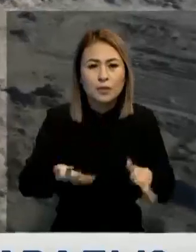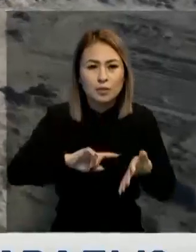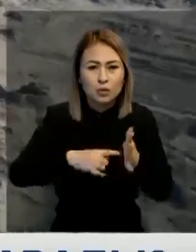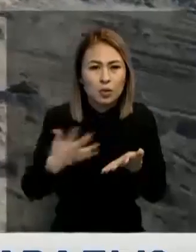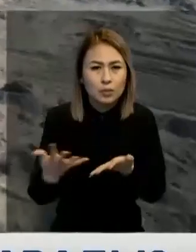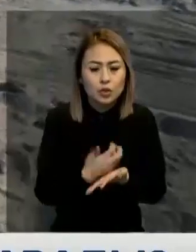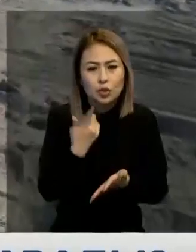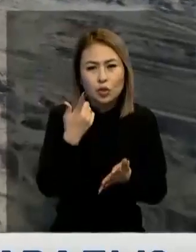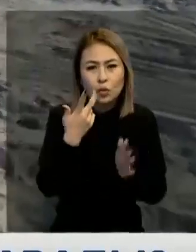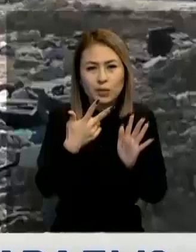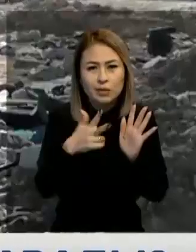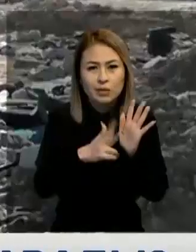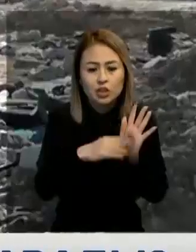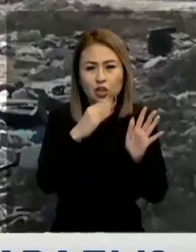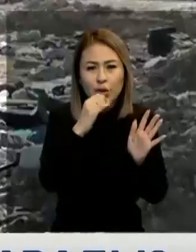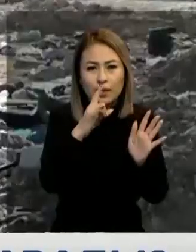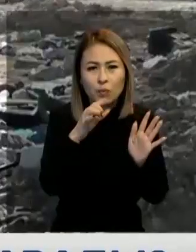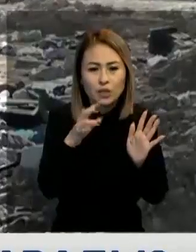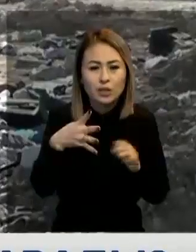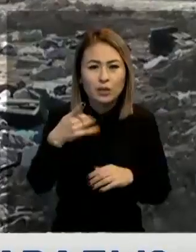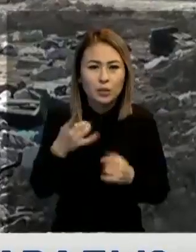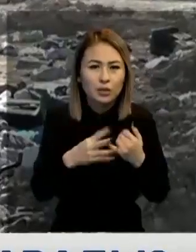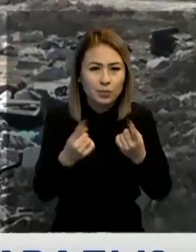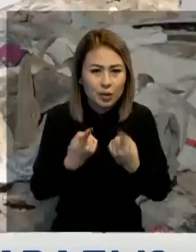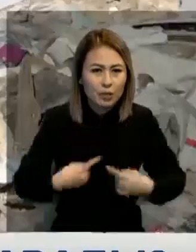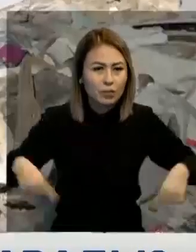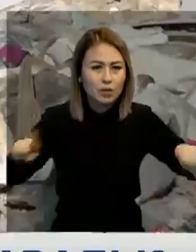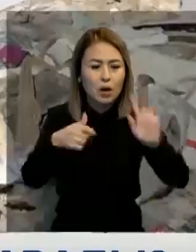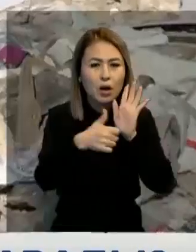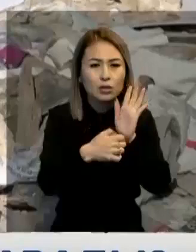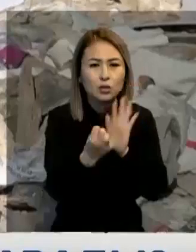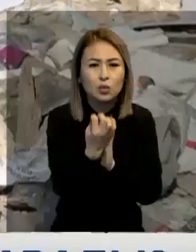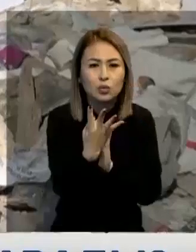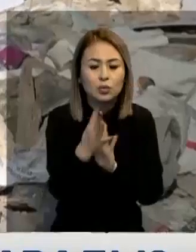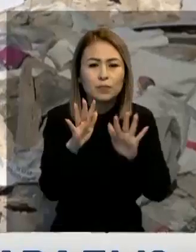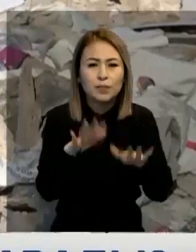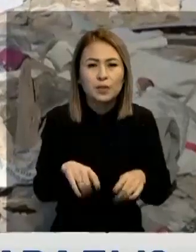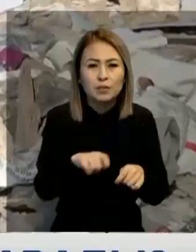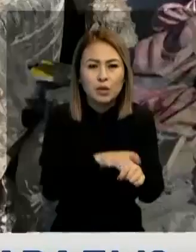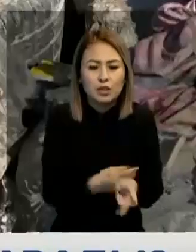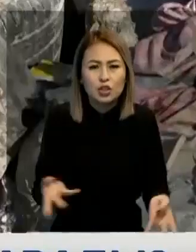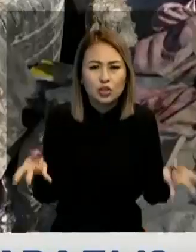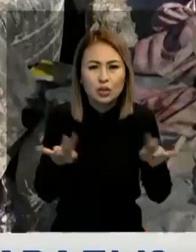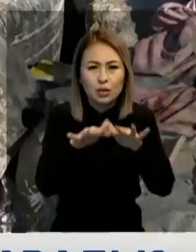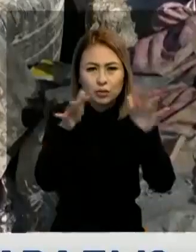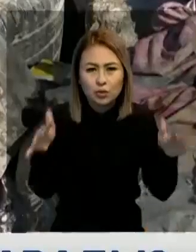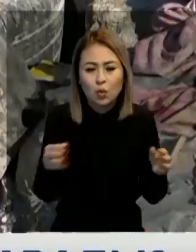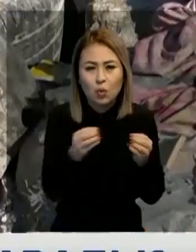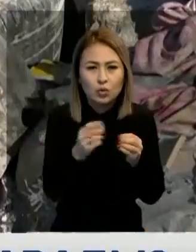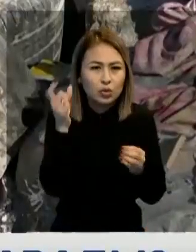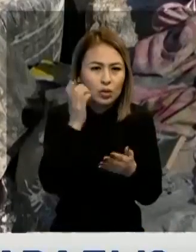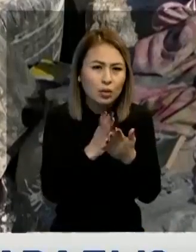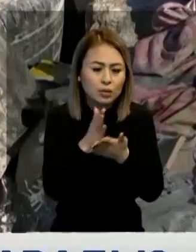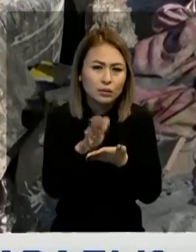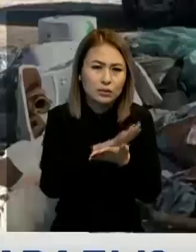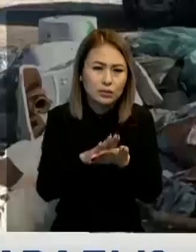38-і Жаңаөзен қаласында, 41 гектарды алып жатқан аумақта 614 мың текше метр қалдық жиналған. Ішінде 10 жылдан бері